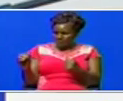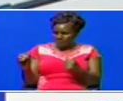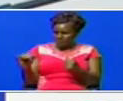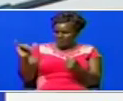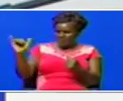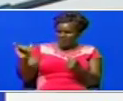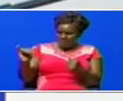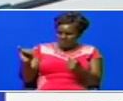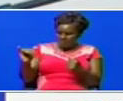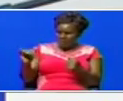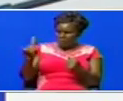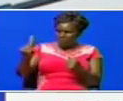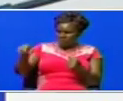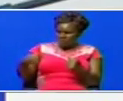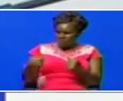Joseph Nyaka,